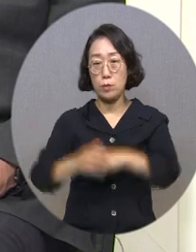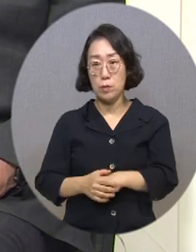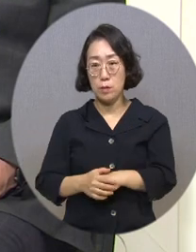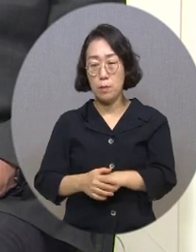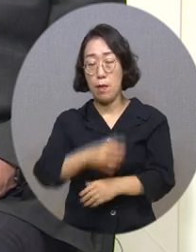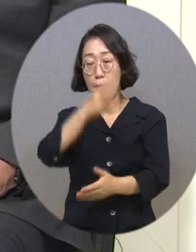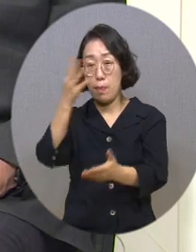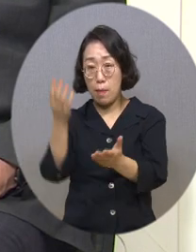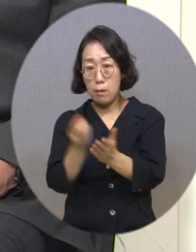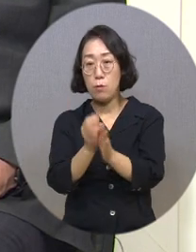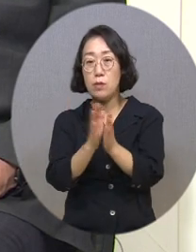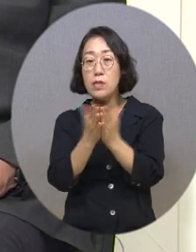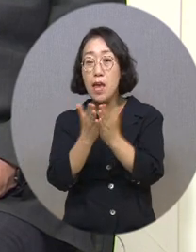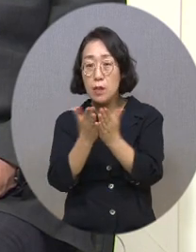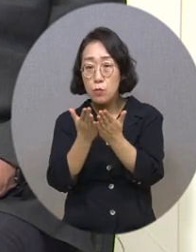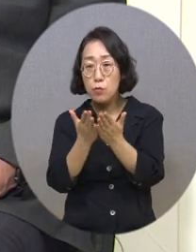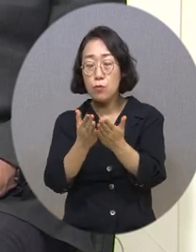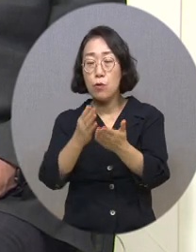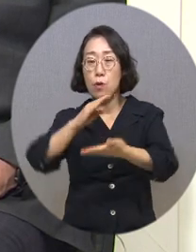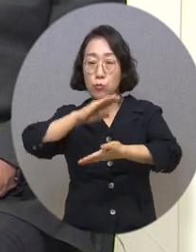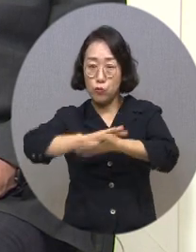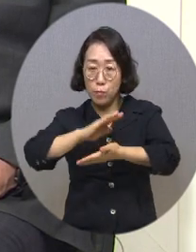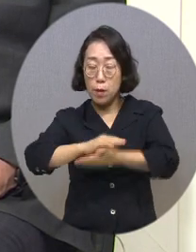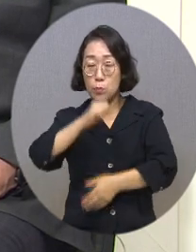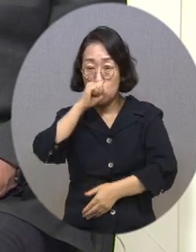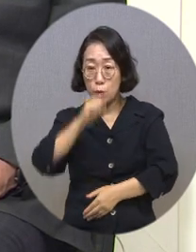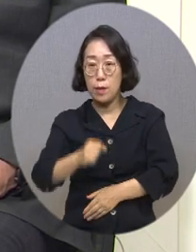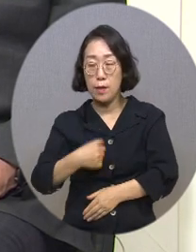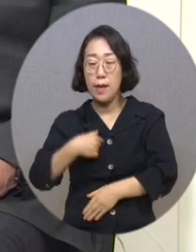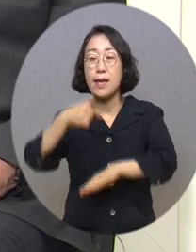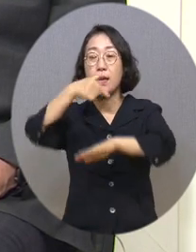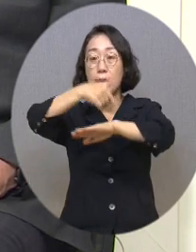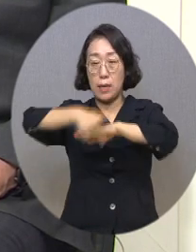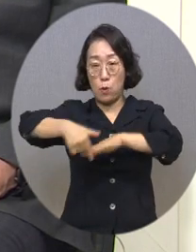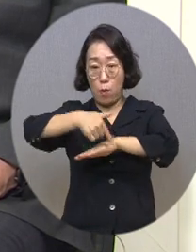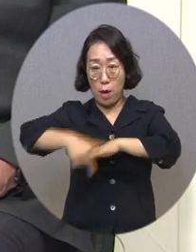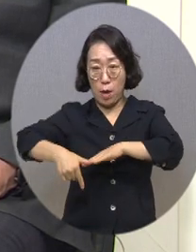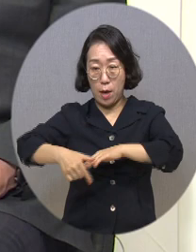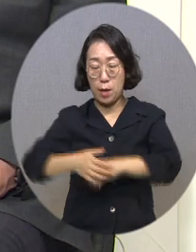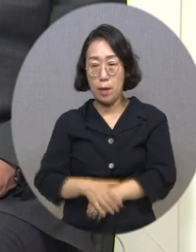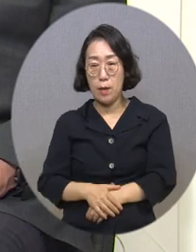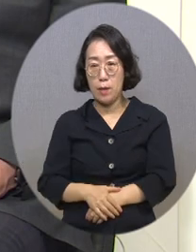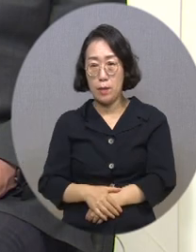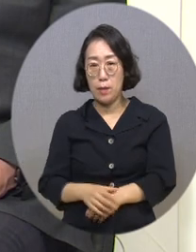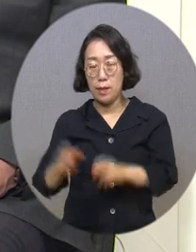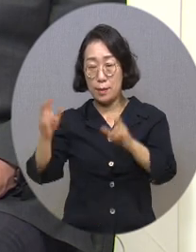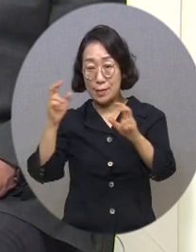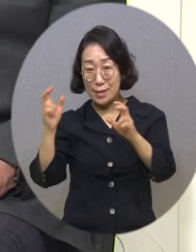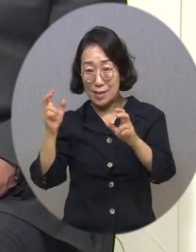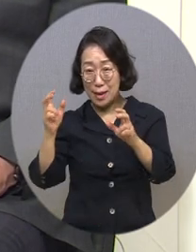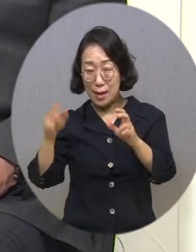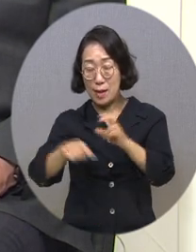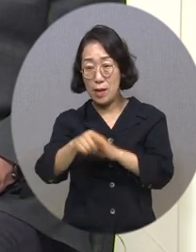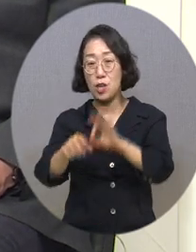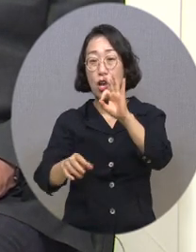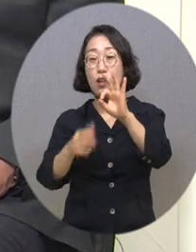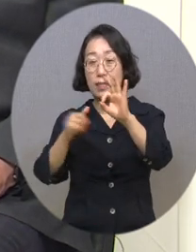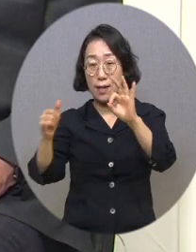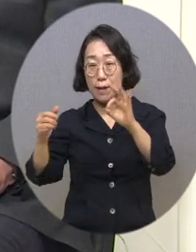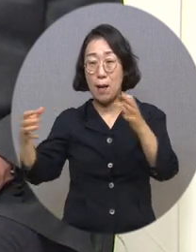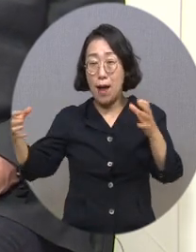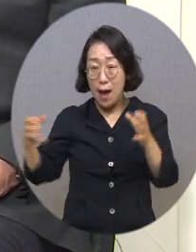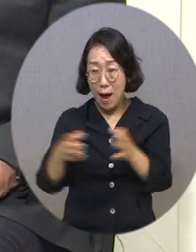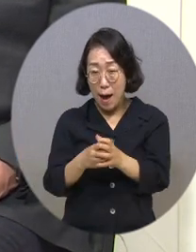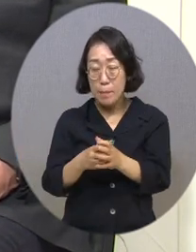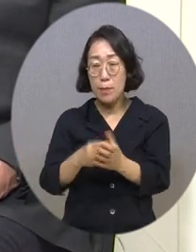담으면 좋겠다라고 해서 제가 이제 기획을 해서 여자 대표님 10분을 쫙 모았어요. 저까지. 그래서 책을